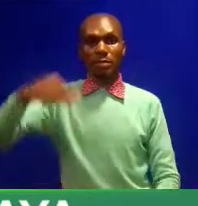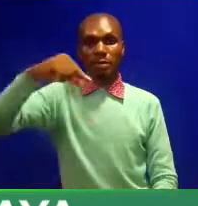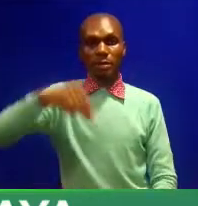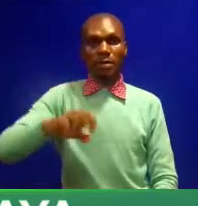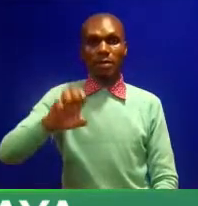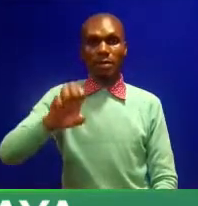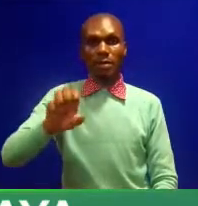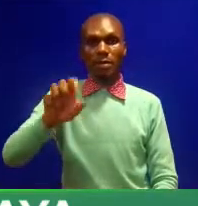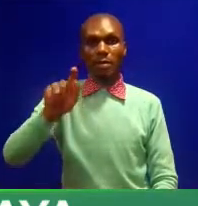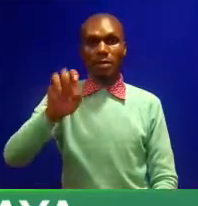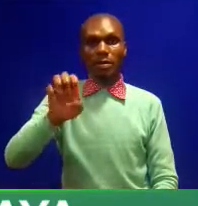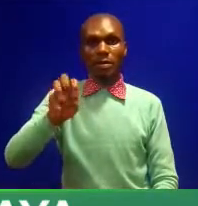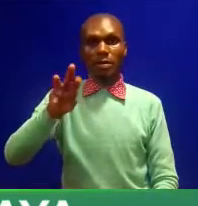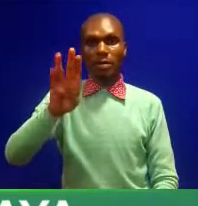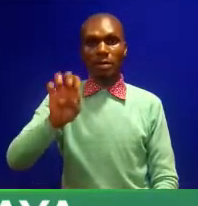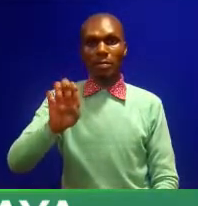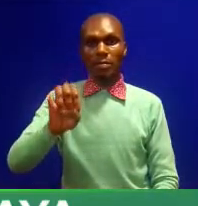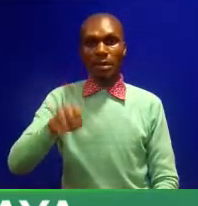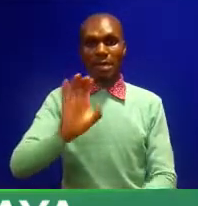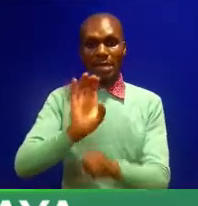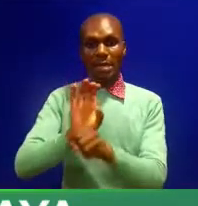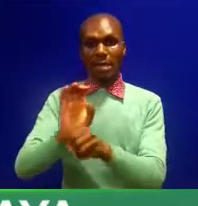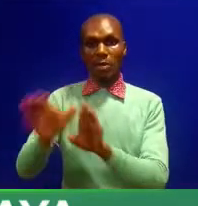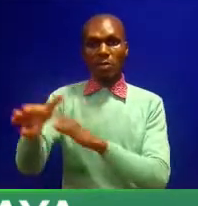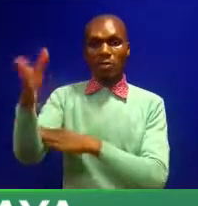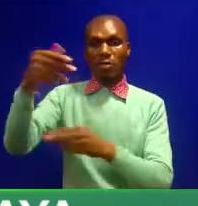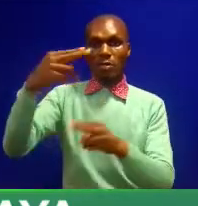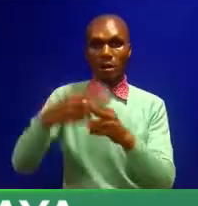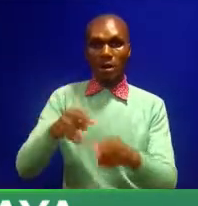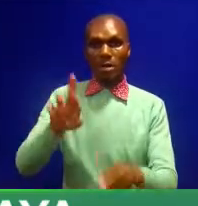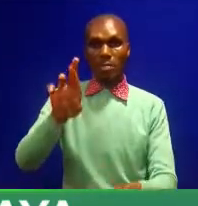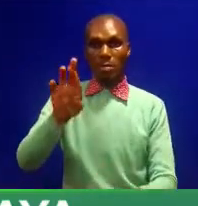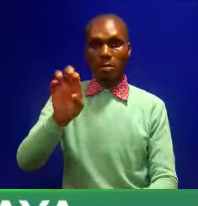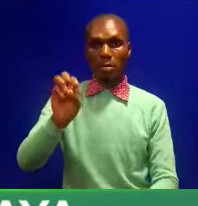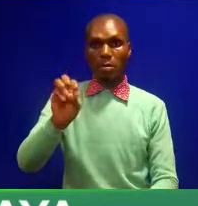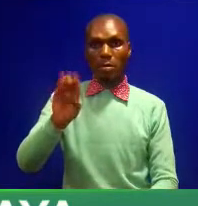God Reverend Robert Urari Getugi